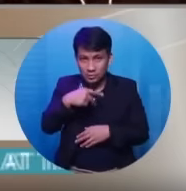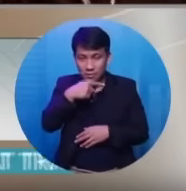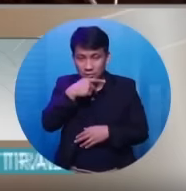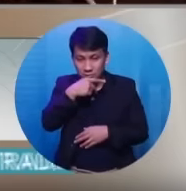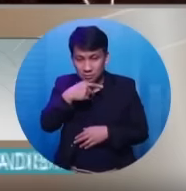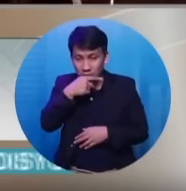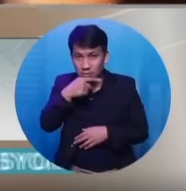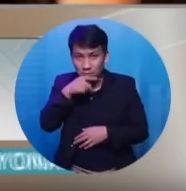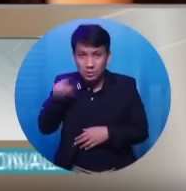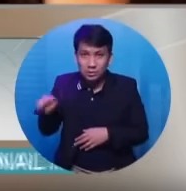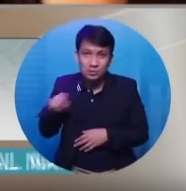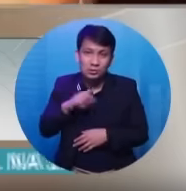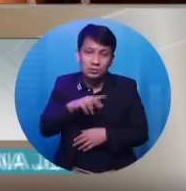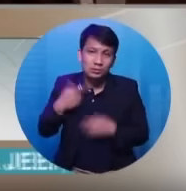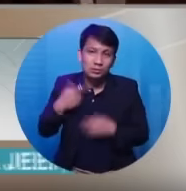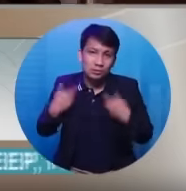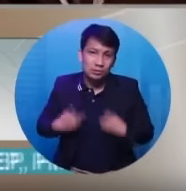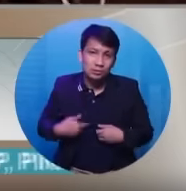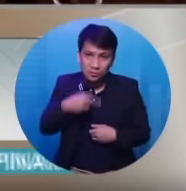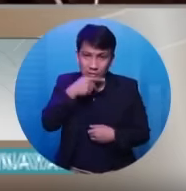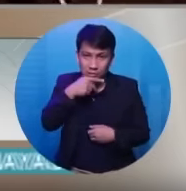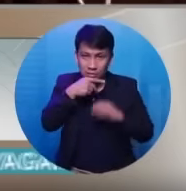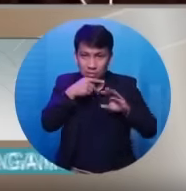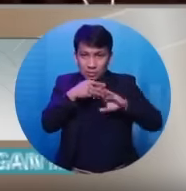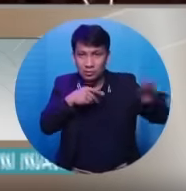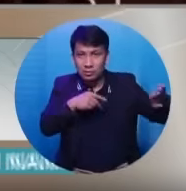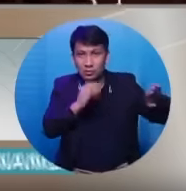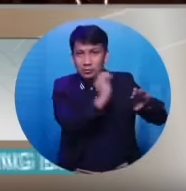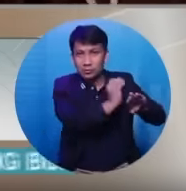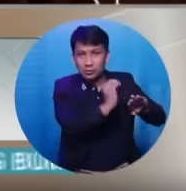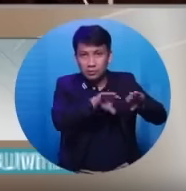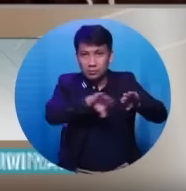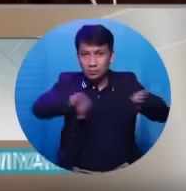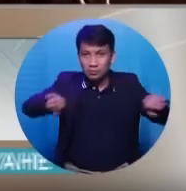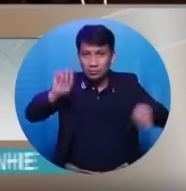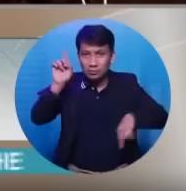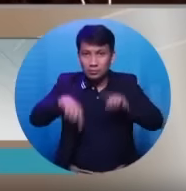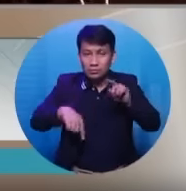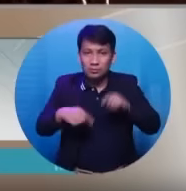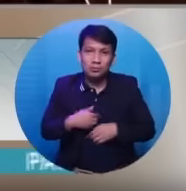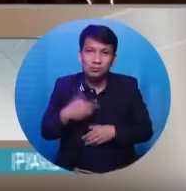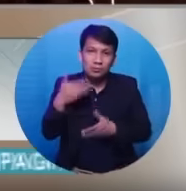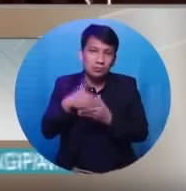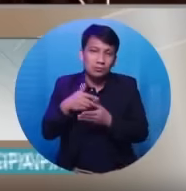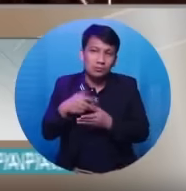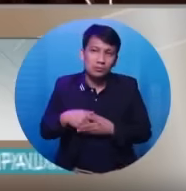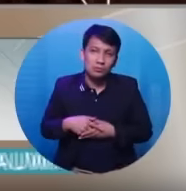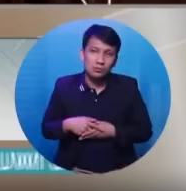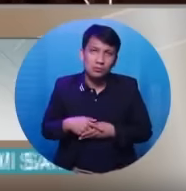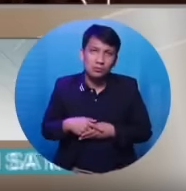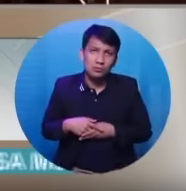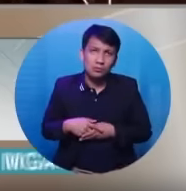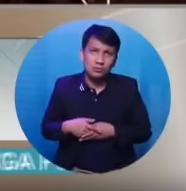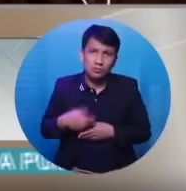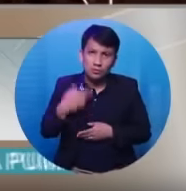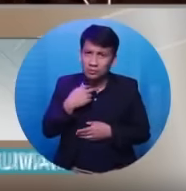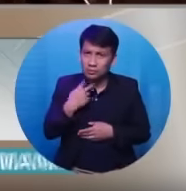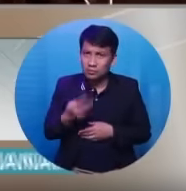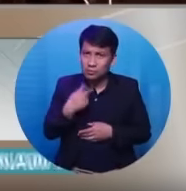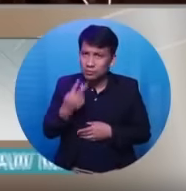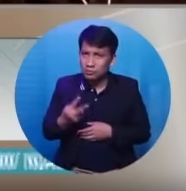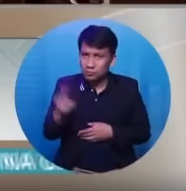Kasi privacy ko yun eh. Privacy nila yung sa kanila eh. Wala dapat pakialamanan, di ba? Hindi, pero paano niya na-record yung boses